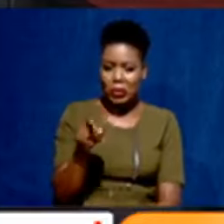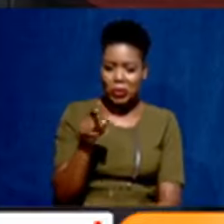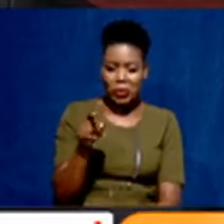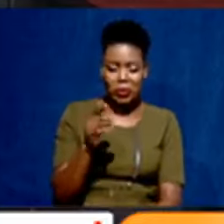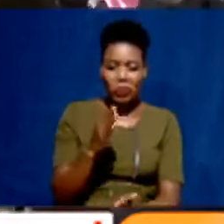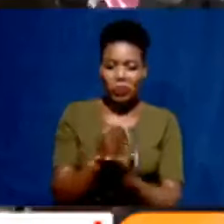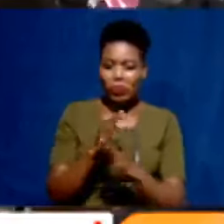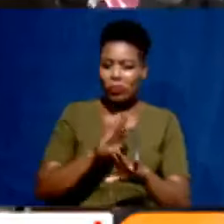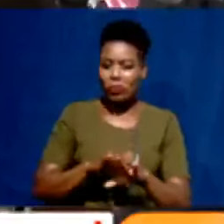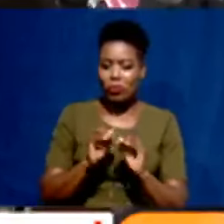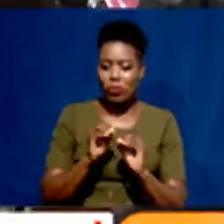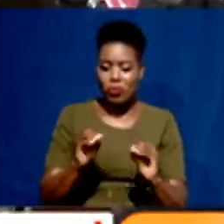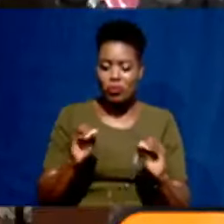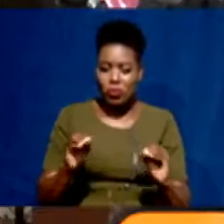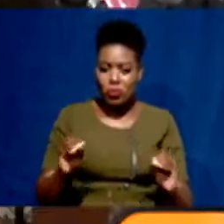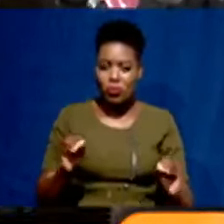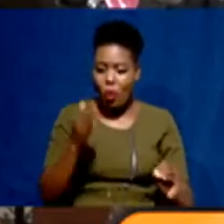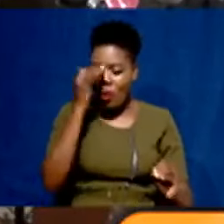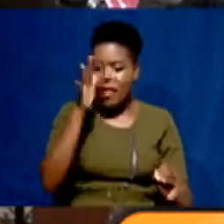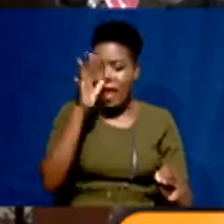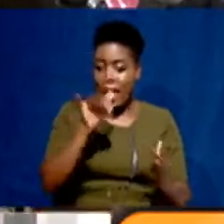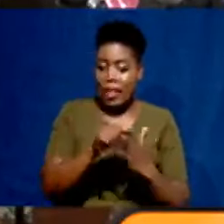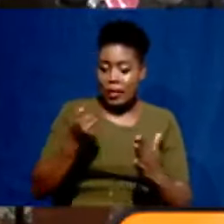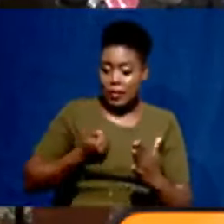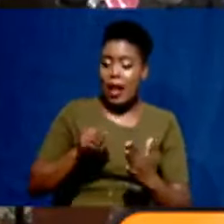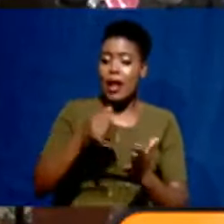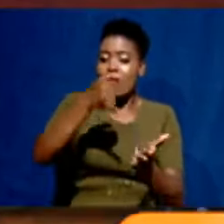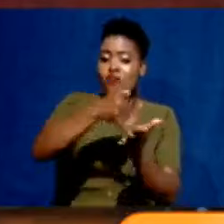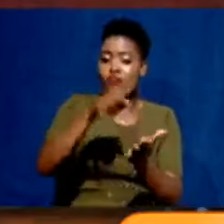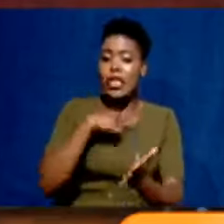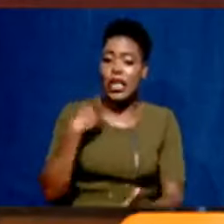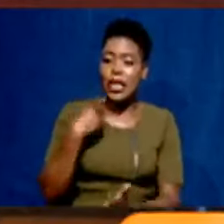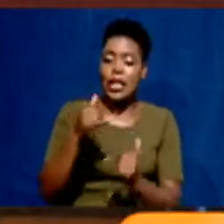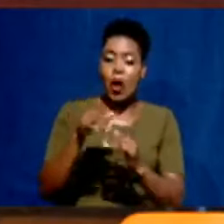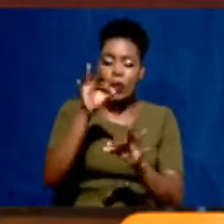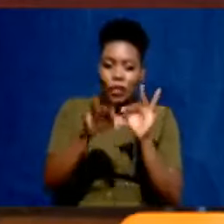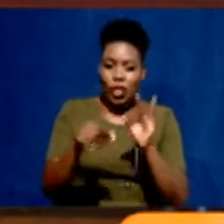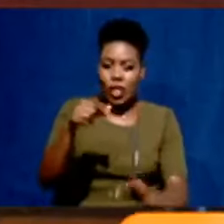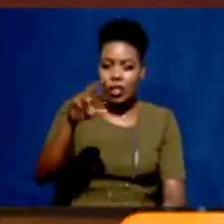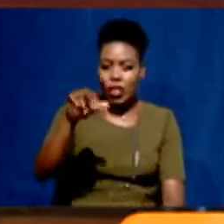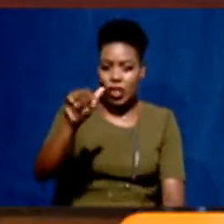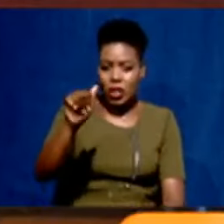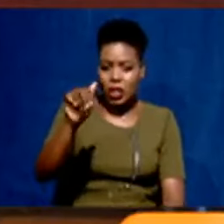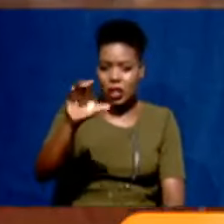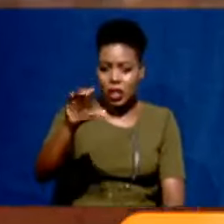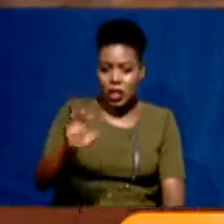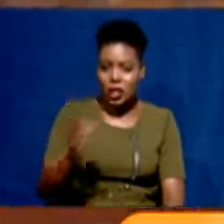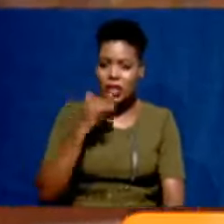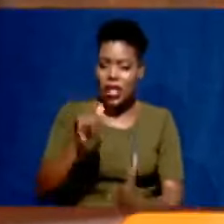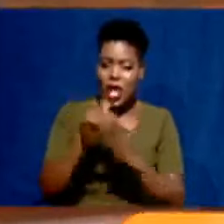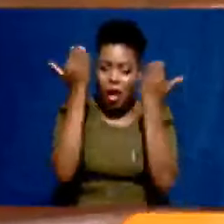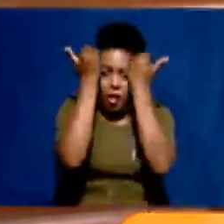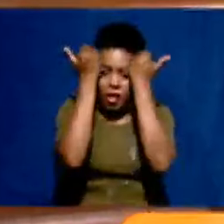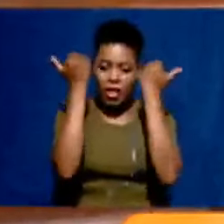proper charge. Katika uamuzi wake, Jaji Grace Nzioka alisema kwamba